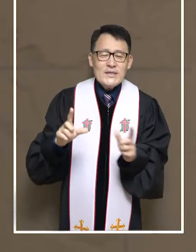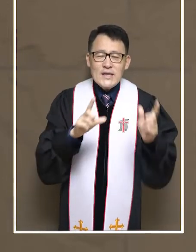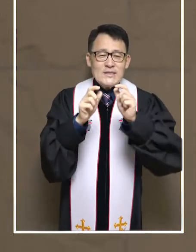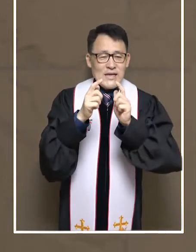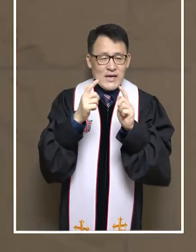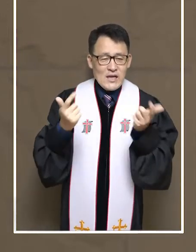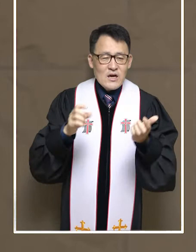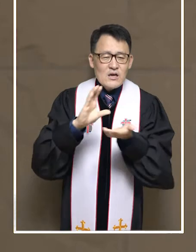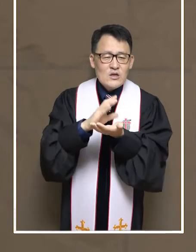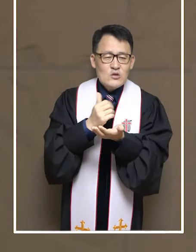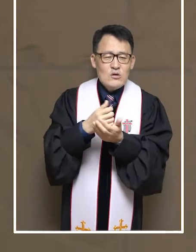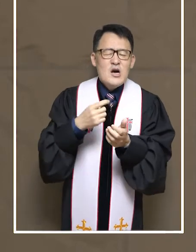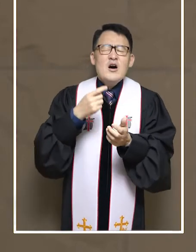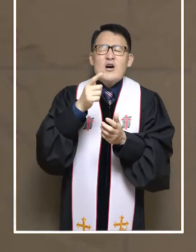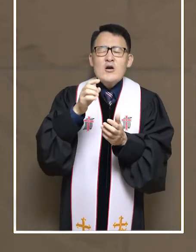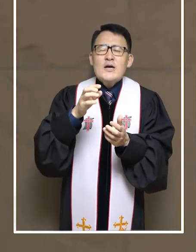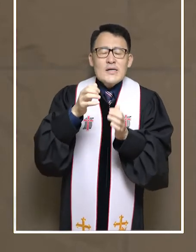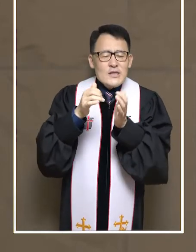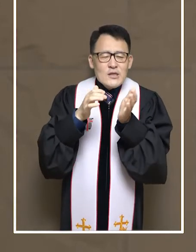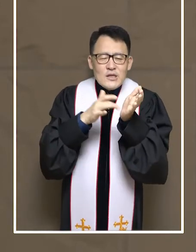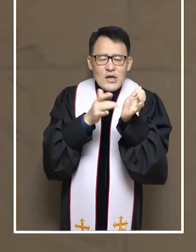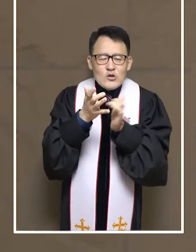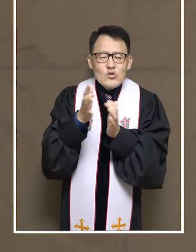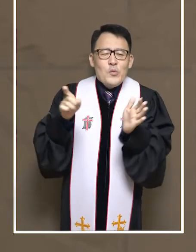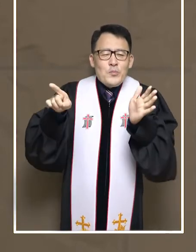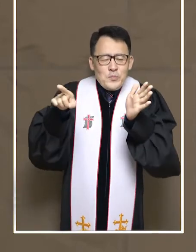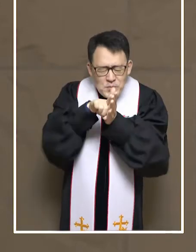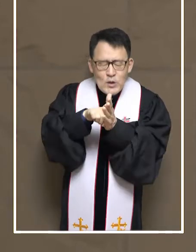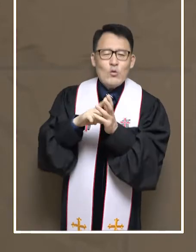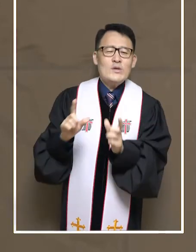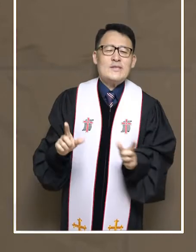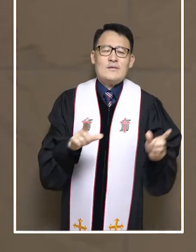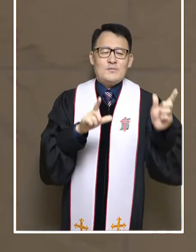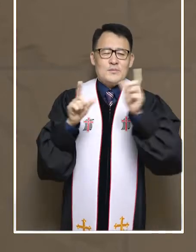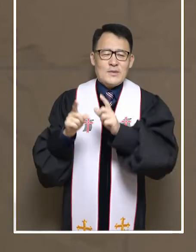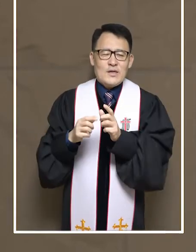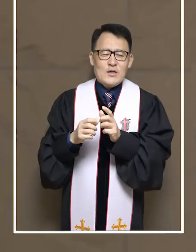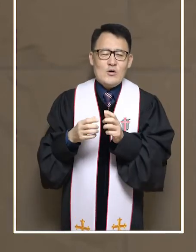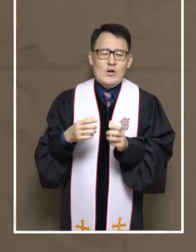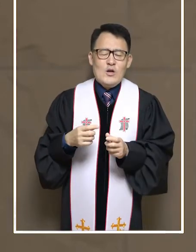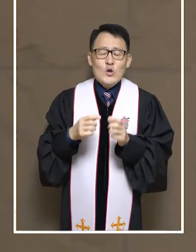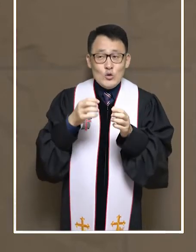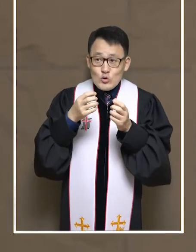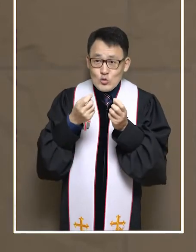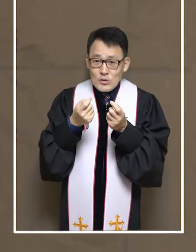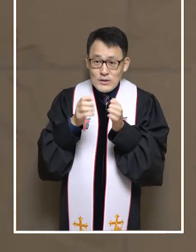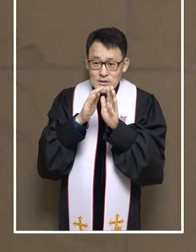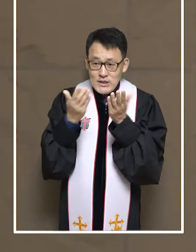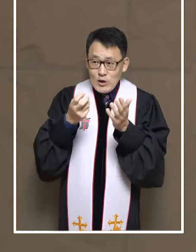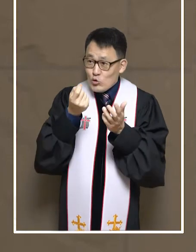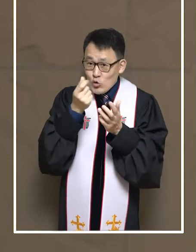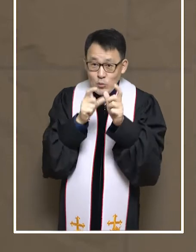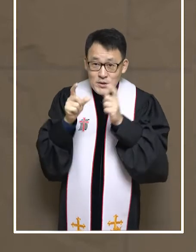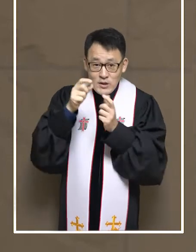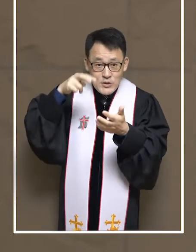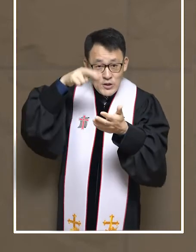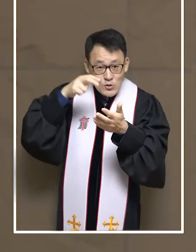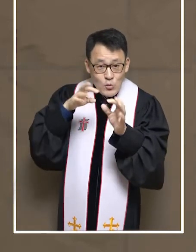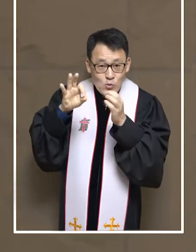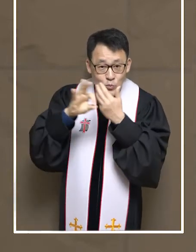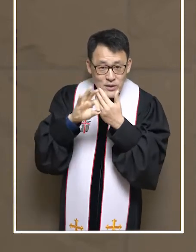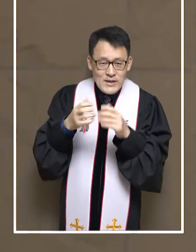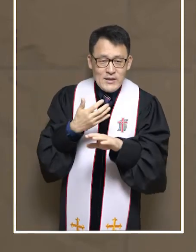사는 것이 아니라 그리스도 그분을 먹고 산다. 좀 내려가서